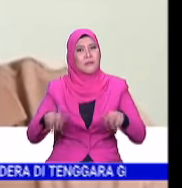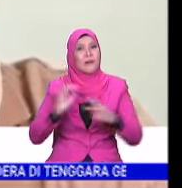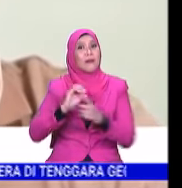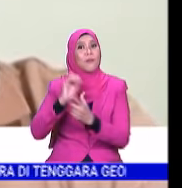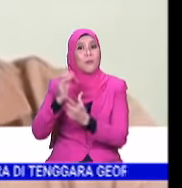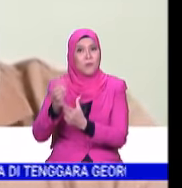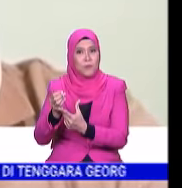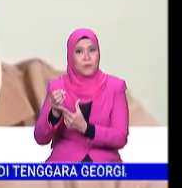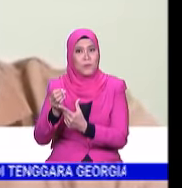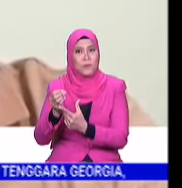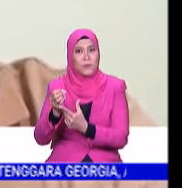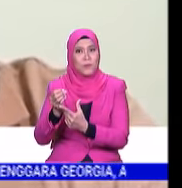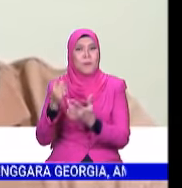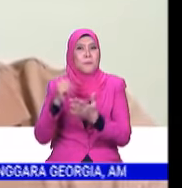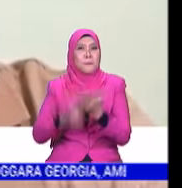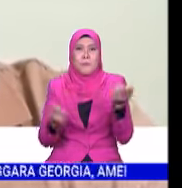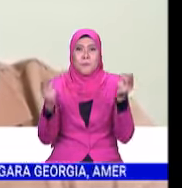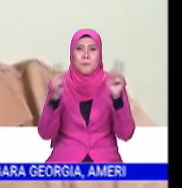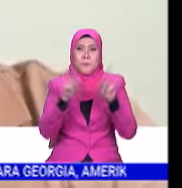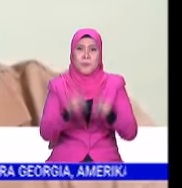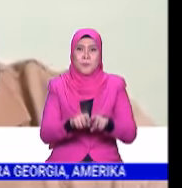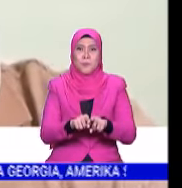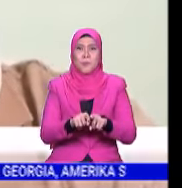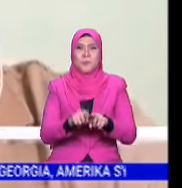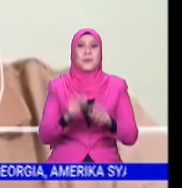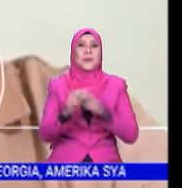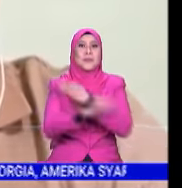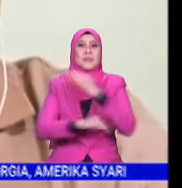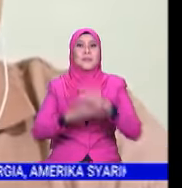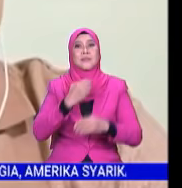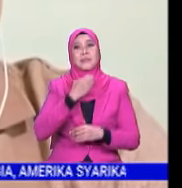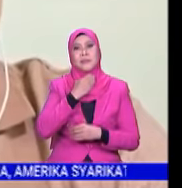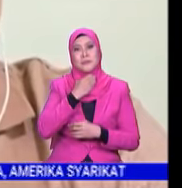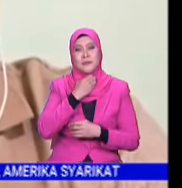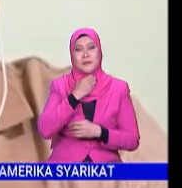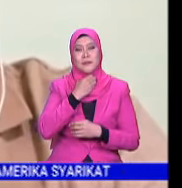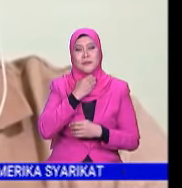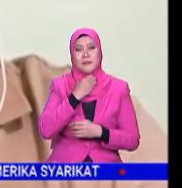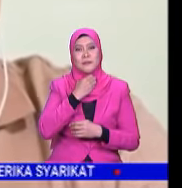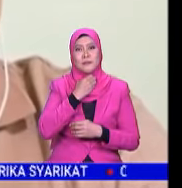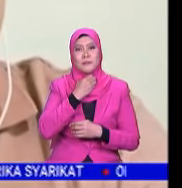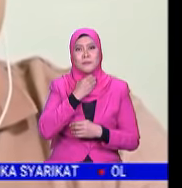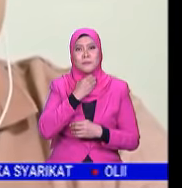Ataupun apa yang berlaku di negeri Perak apabila